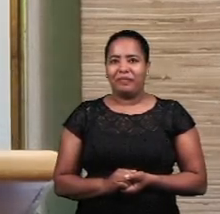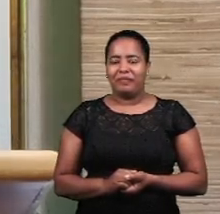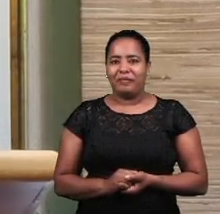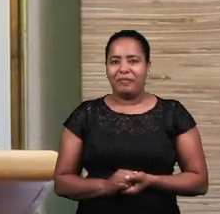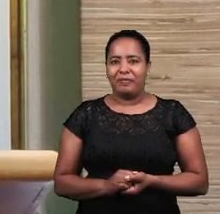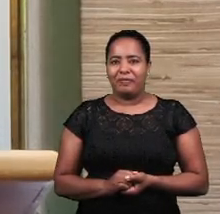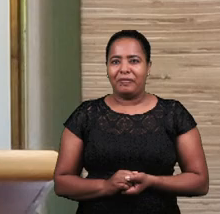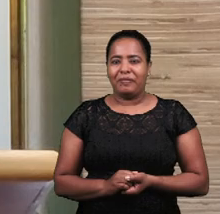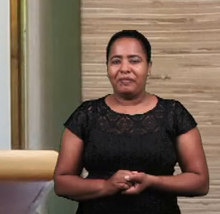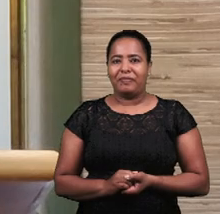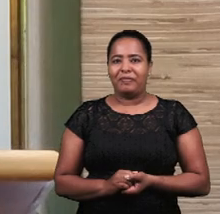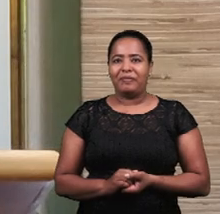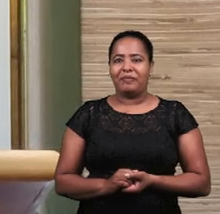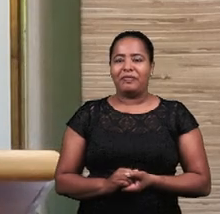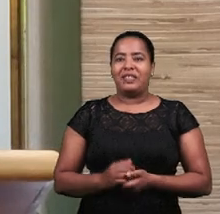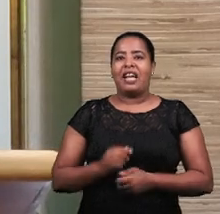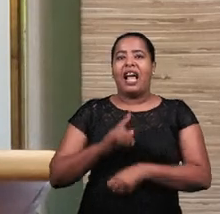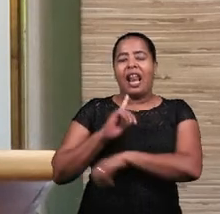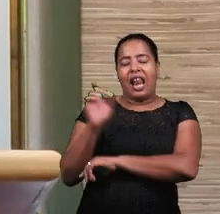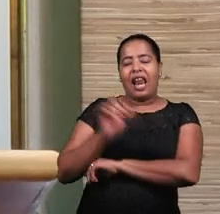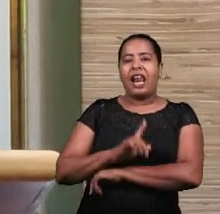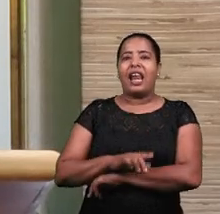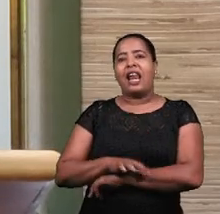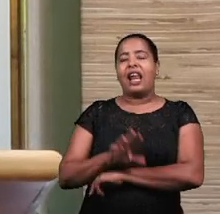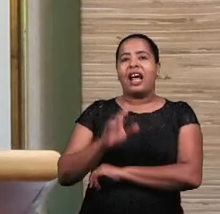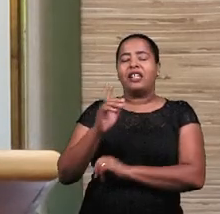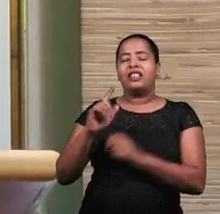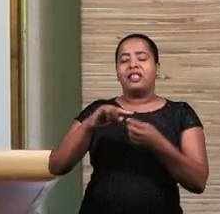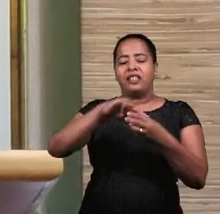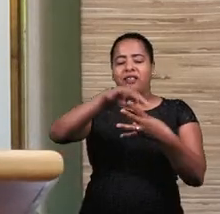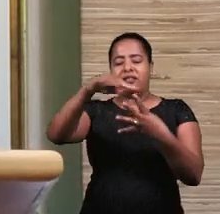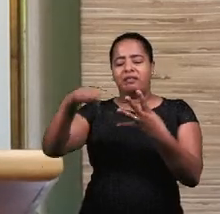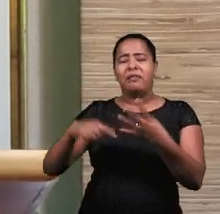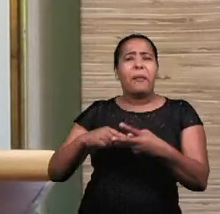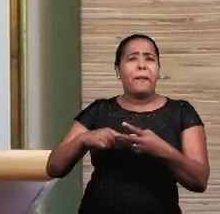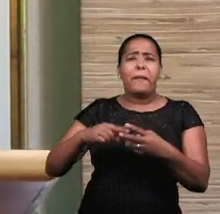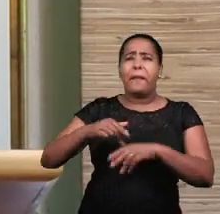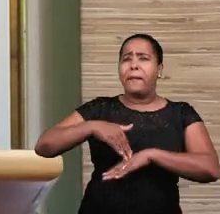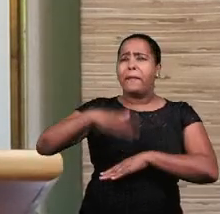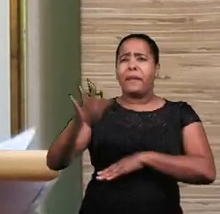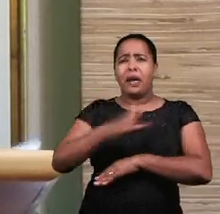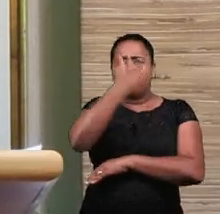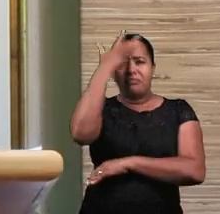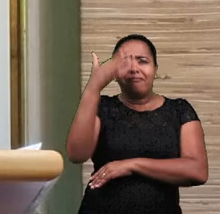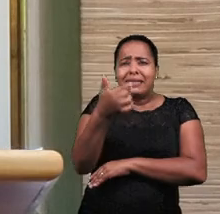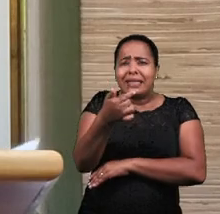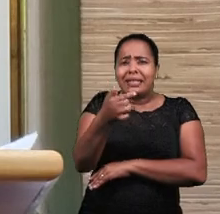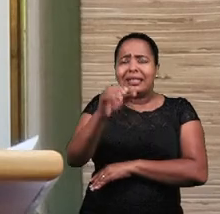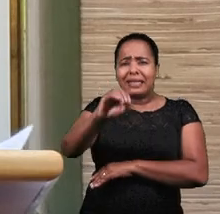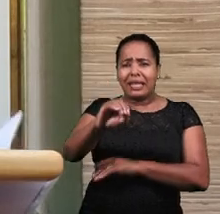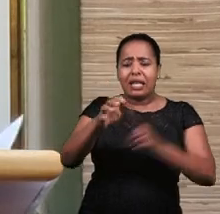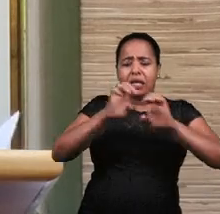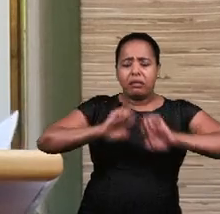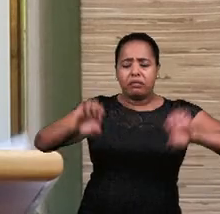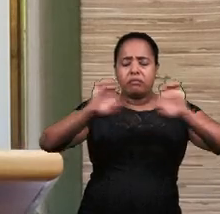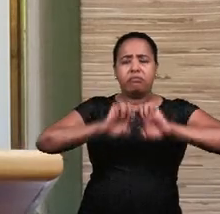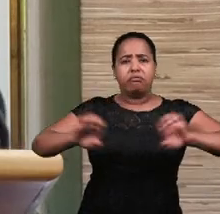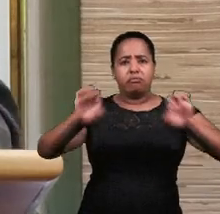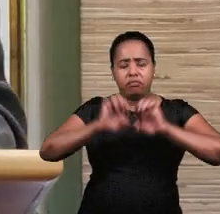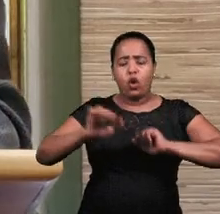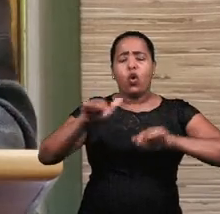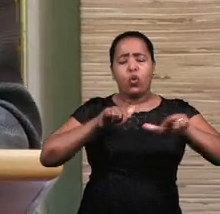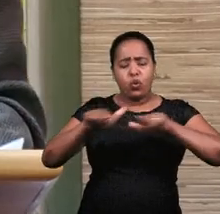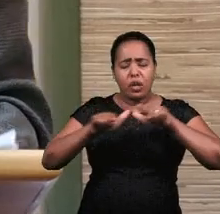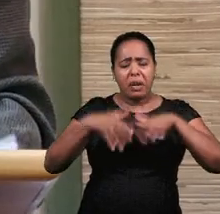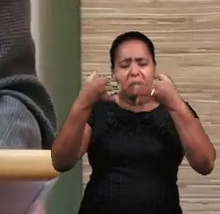l'Équateur, de la ville de Guayaquil et de Quito. Plus de 70 personnes ont été évangélisées là-bas, de travail fait par